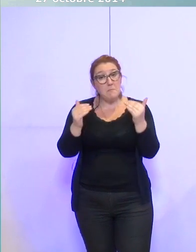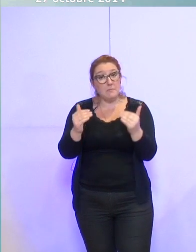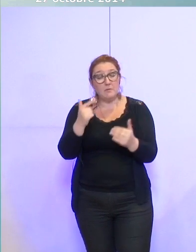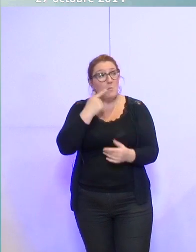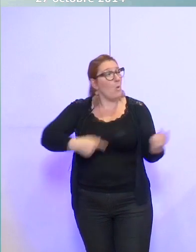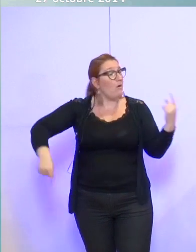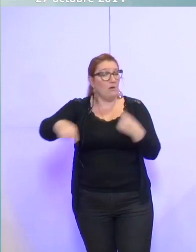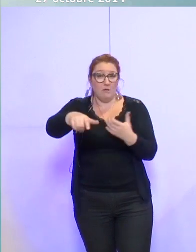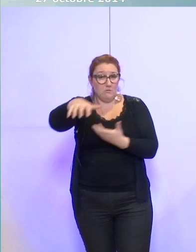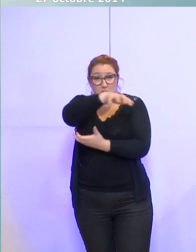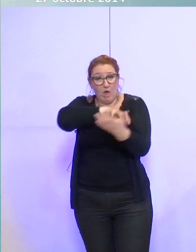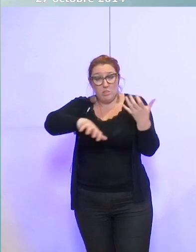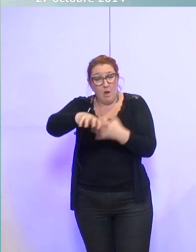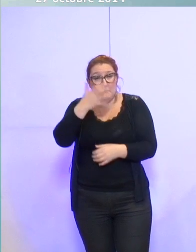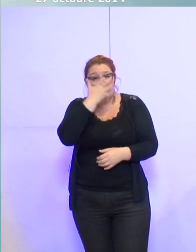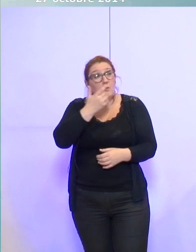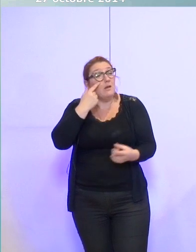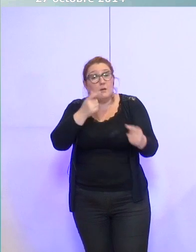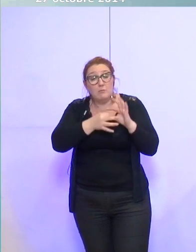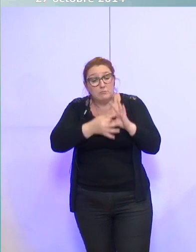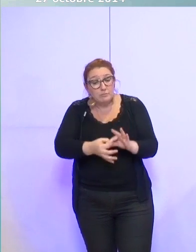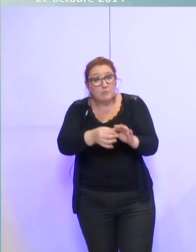de nos collectivités et pour l'ensemble de nos habitants.